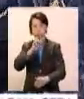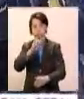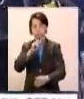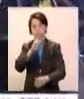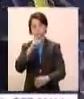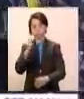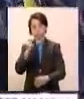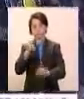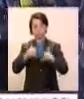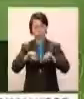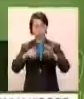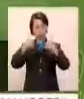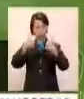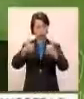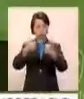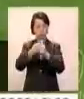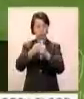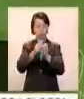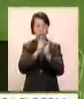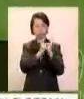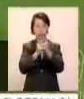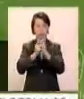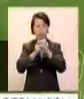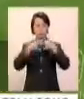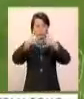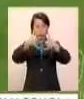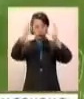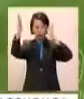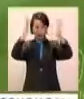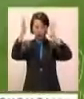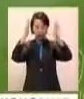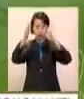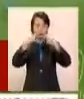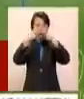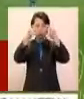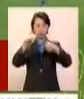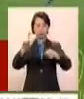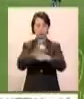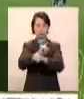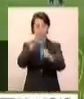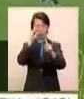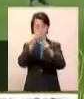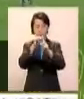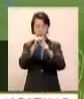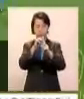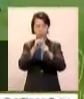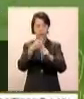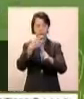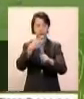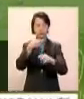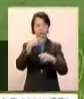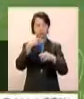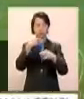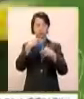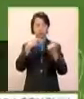Durakovic terus cemerlang dalam kempen Piala Malaysia, telah berjaya melengkapkan misi 33